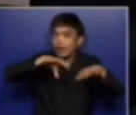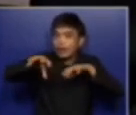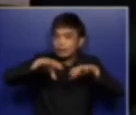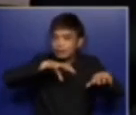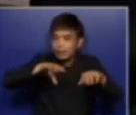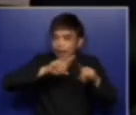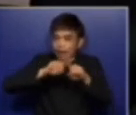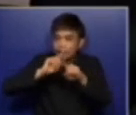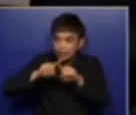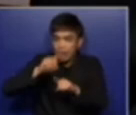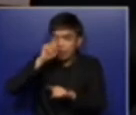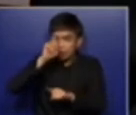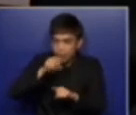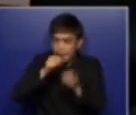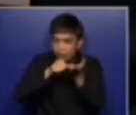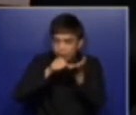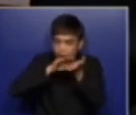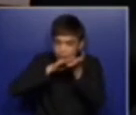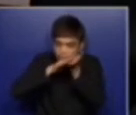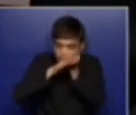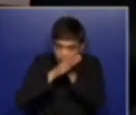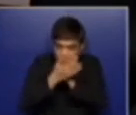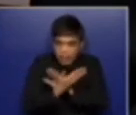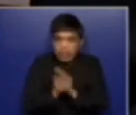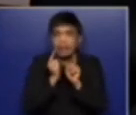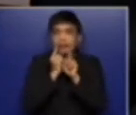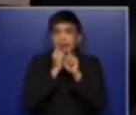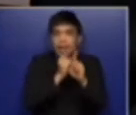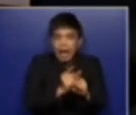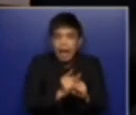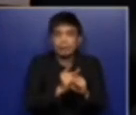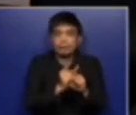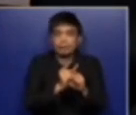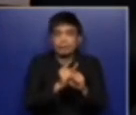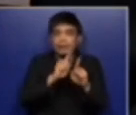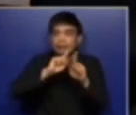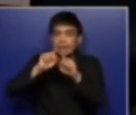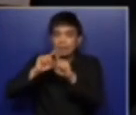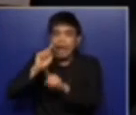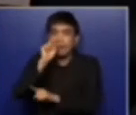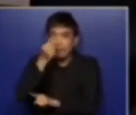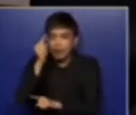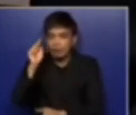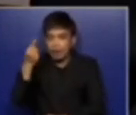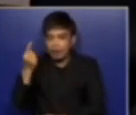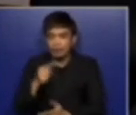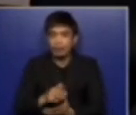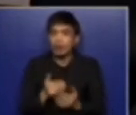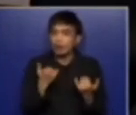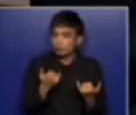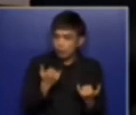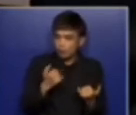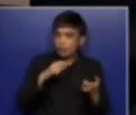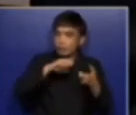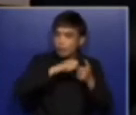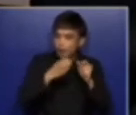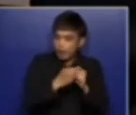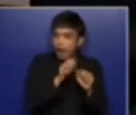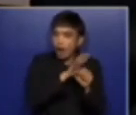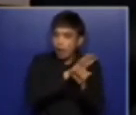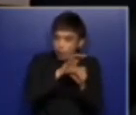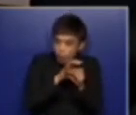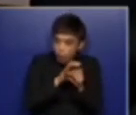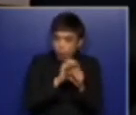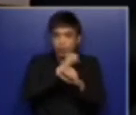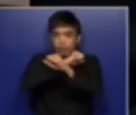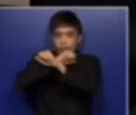จะผันแปรตามยุคสมัยด้วยเราต้องทำสงครามกับเชื้อโรคอีกหลายหล